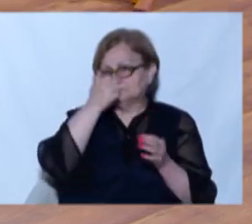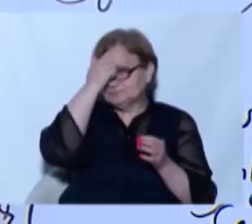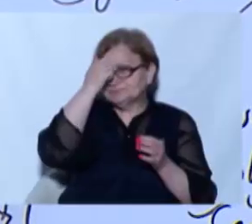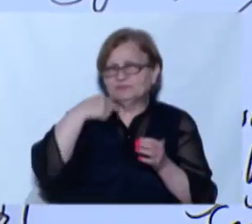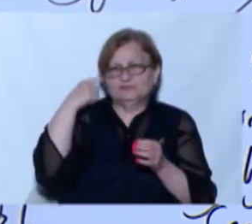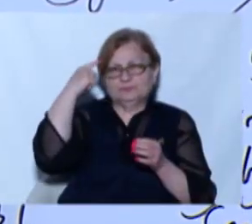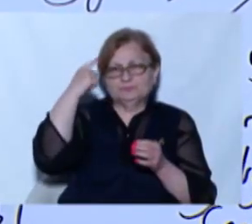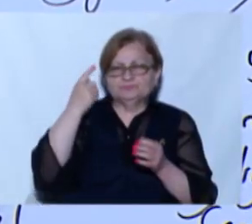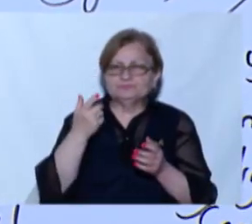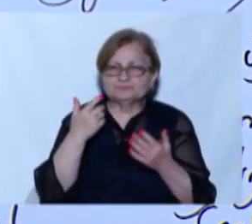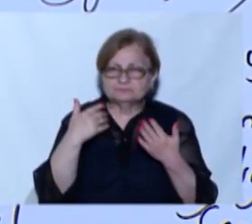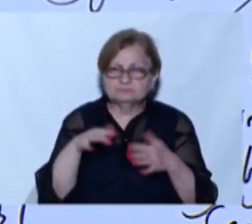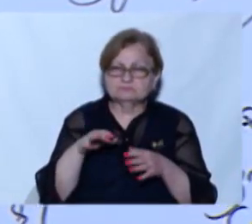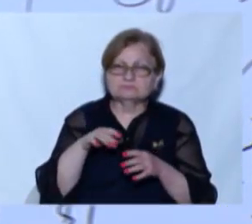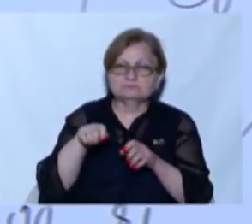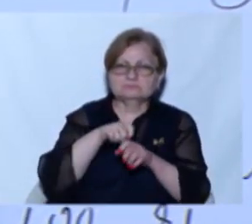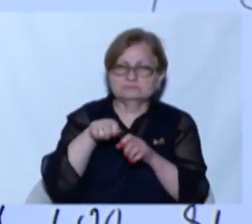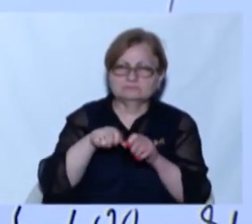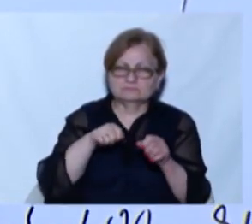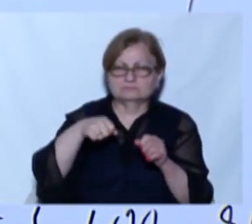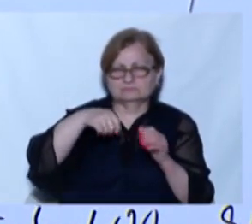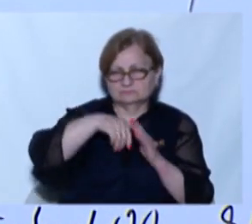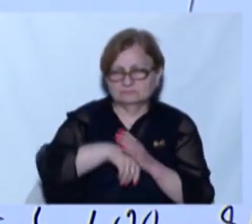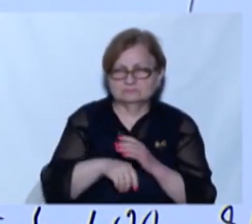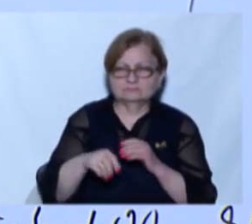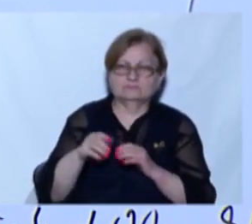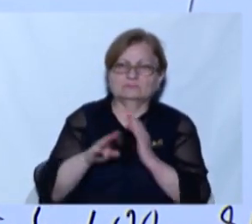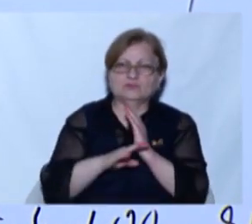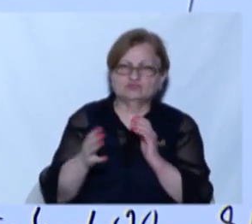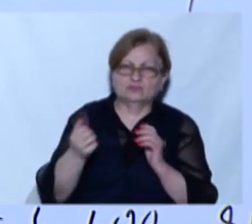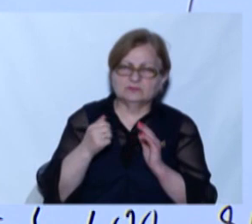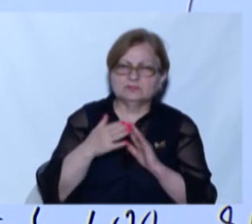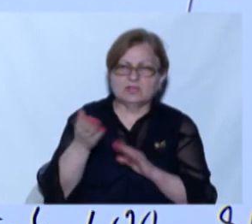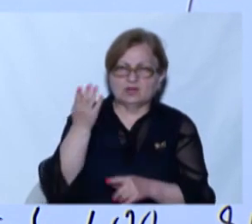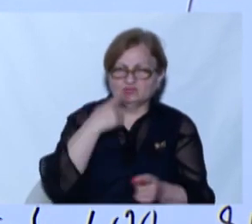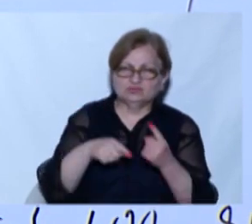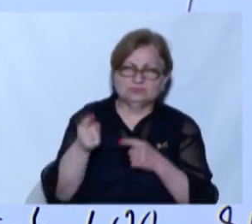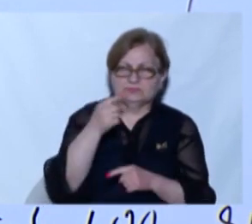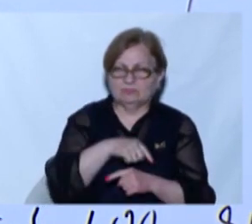მეთქი, მოუკარი იმ ქილას თავი, ჩავდე ჩანთაში, ავიღე ჯოხი და შინისკენ გამოვაბიჭე.